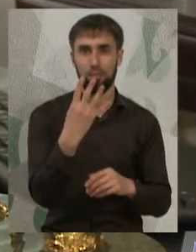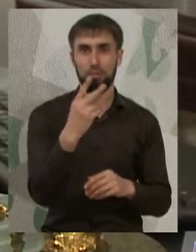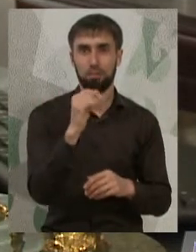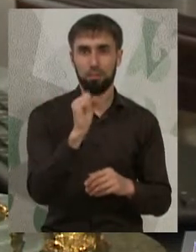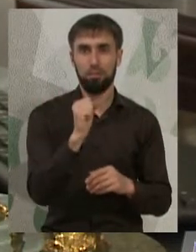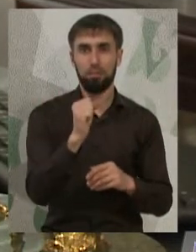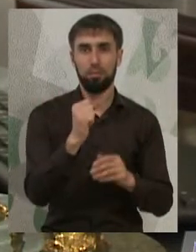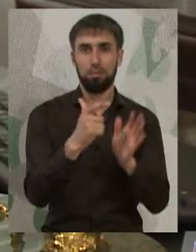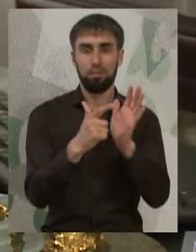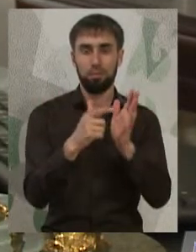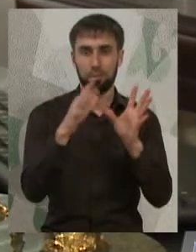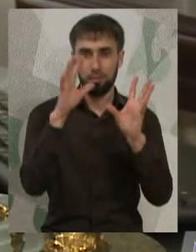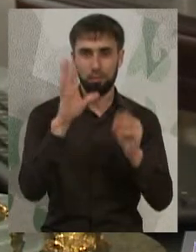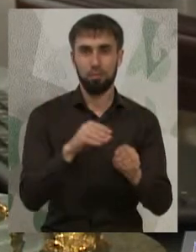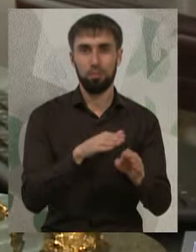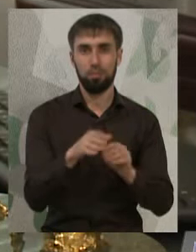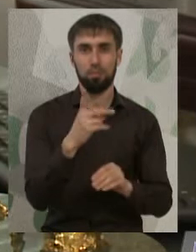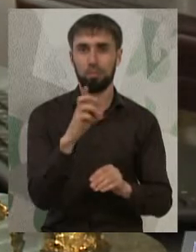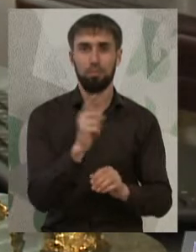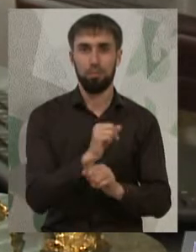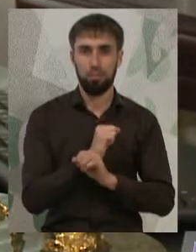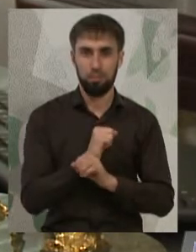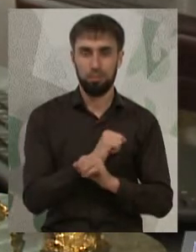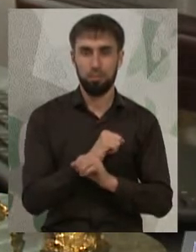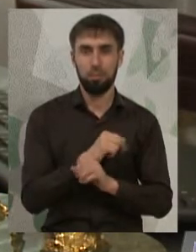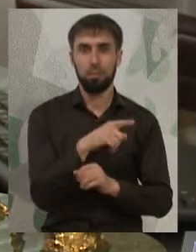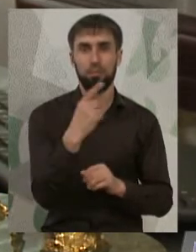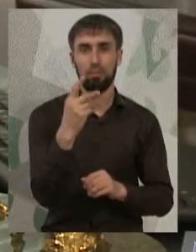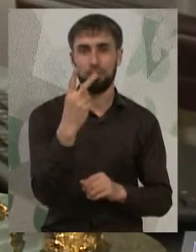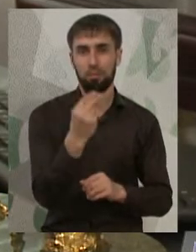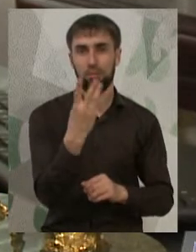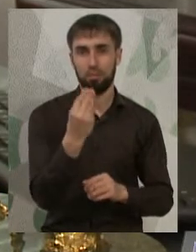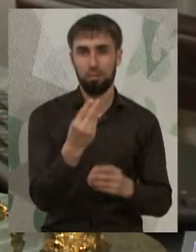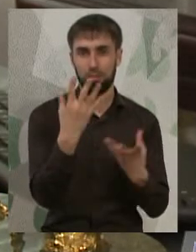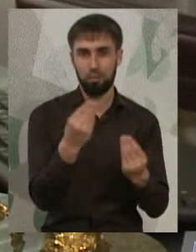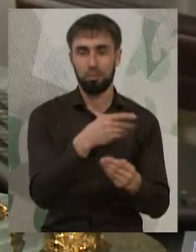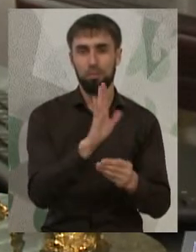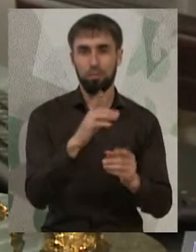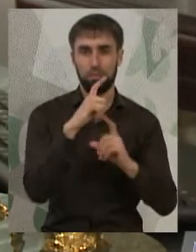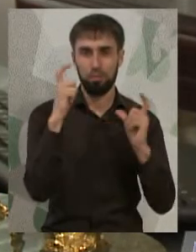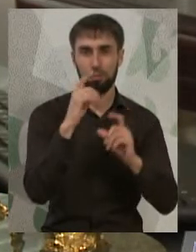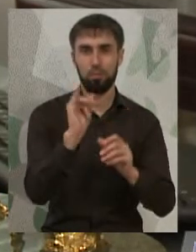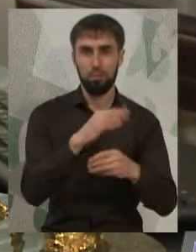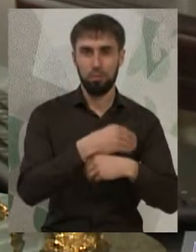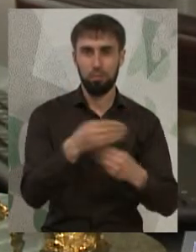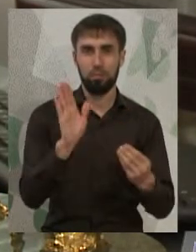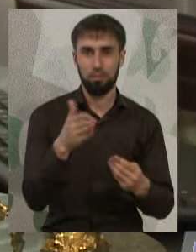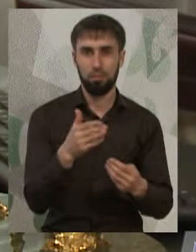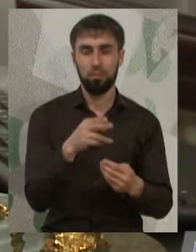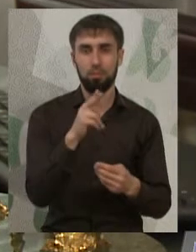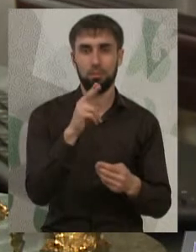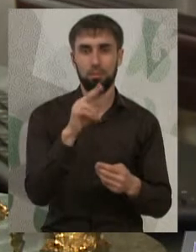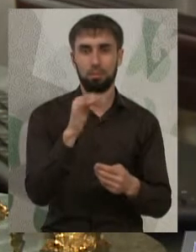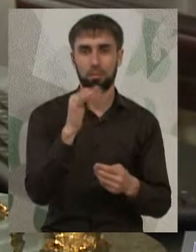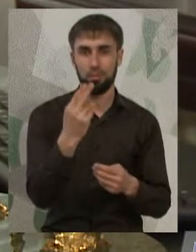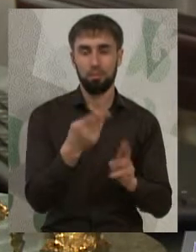24/7 и уже... В очень скором времени, буквально в течение 2-3 дней, эти маски появятся везде, и этот дефицит масок будет в